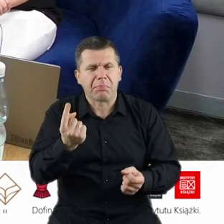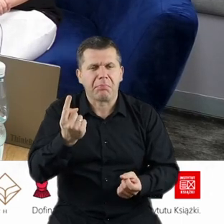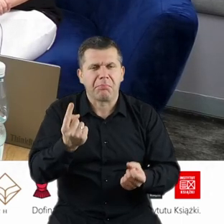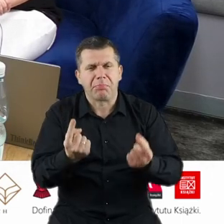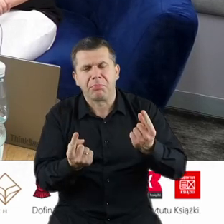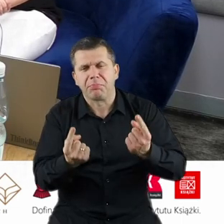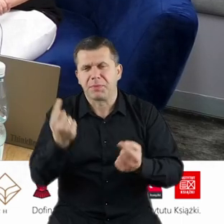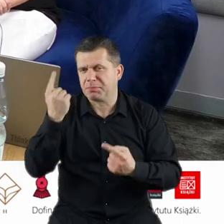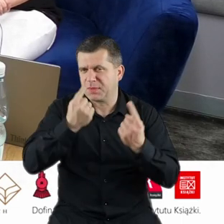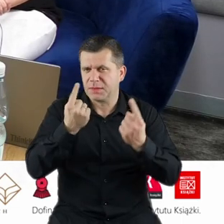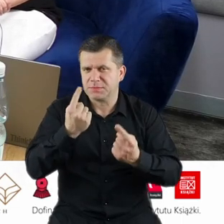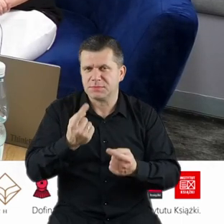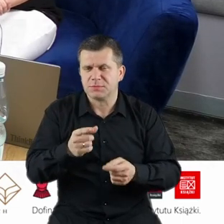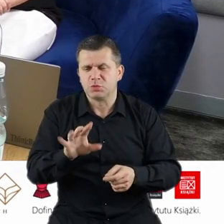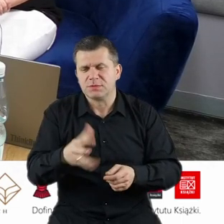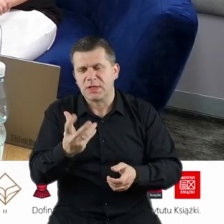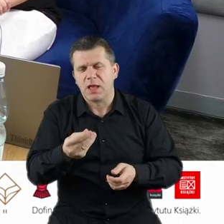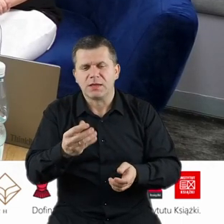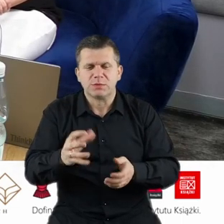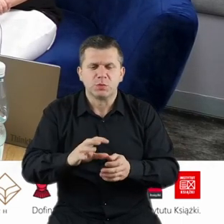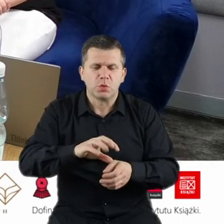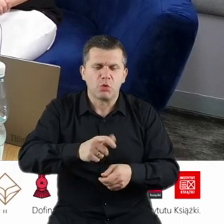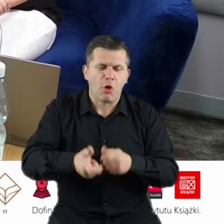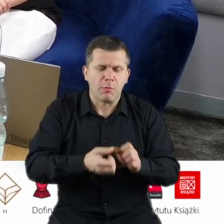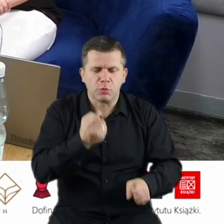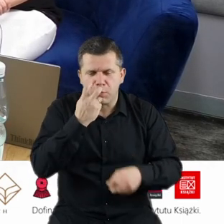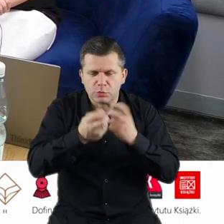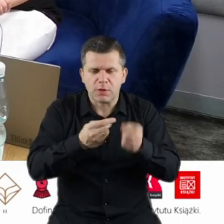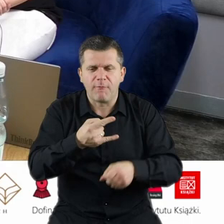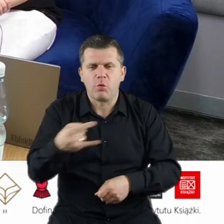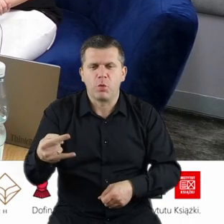nie wiem, no, ktoś chciał zarobić na włódkę, przyszedł.